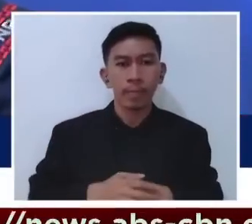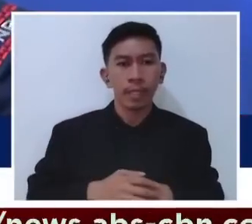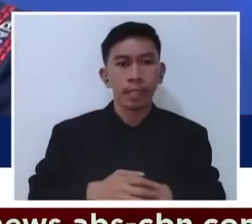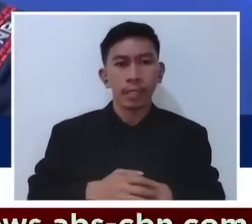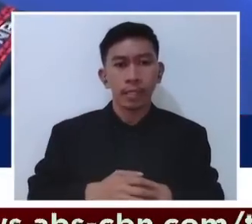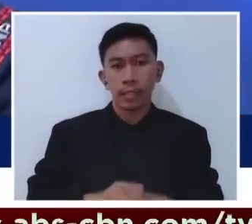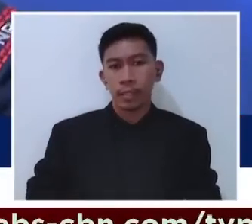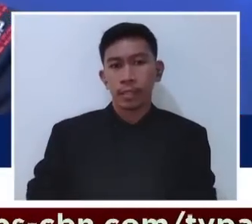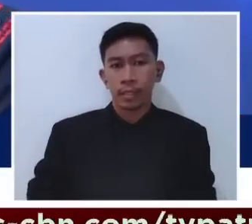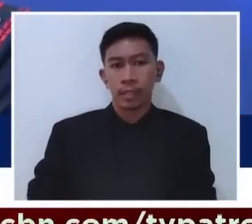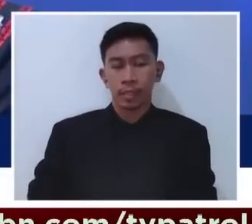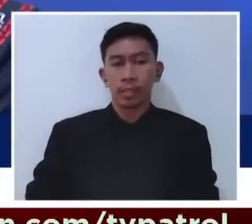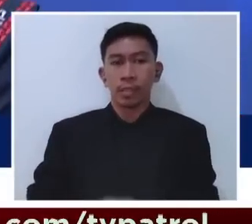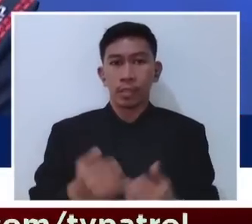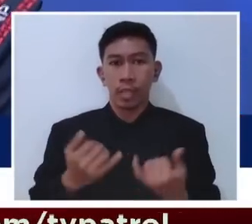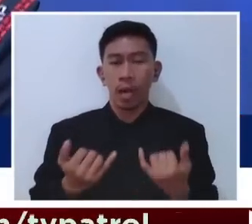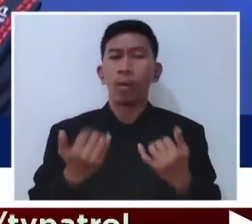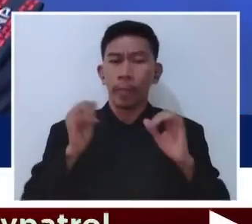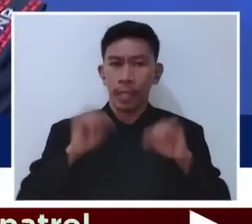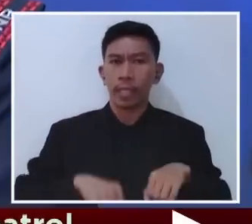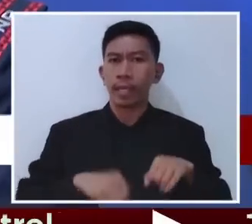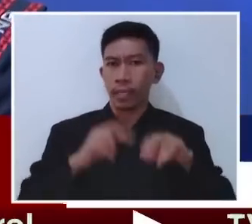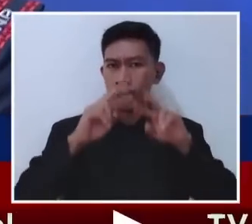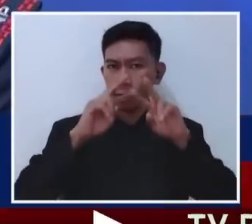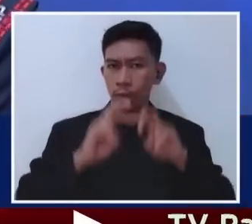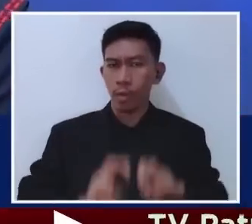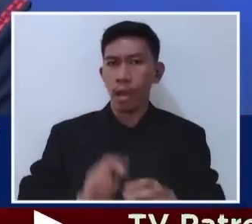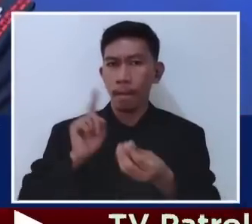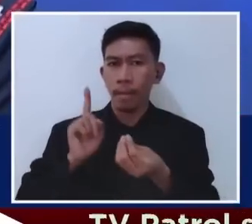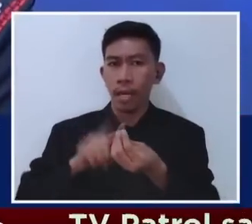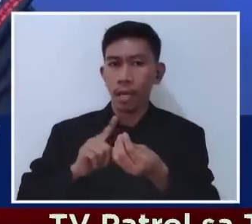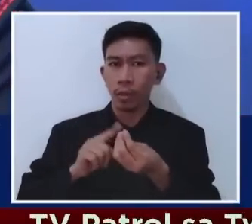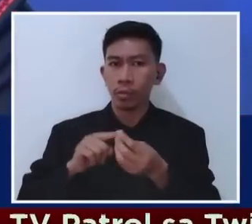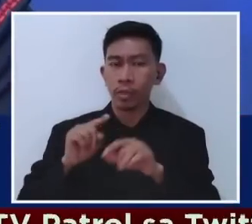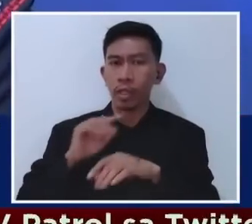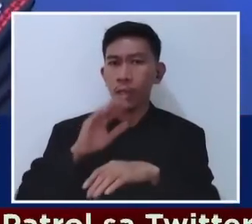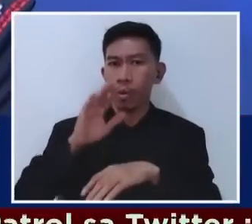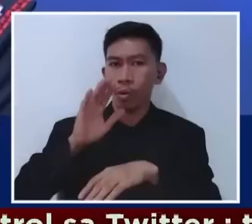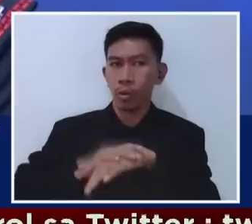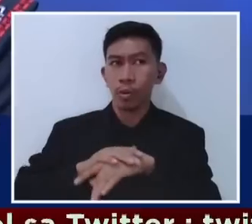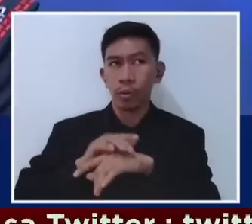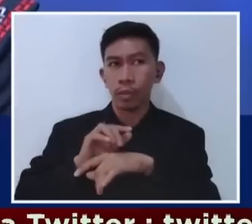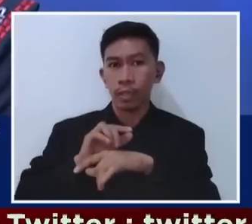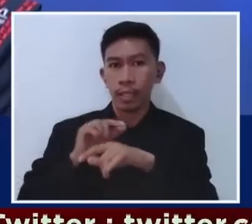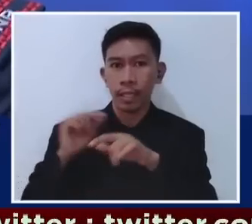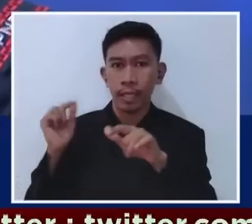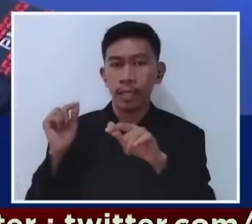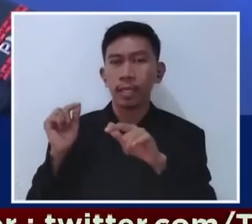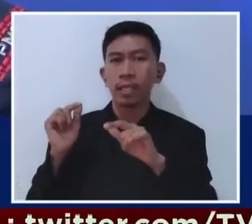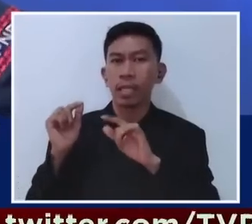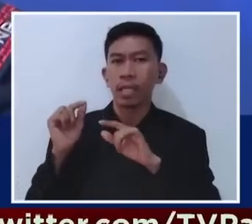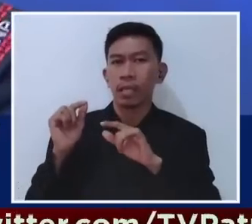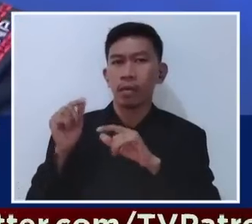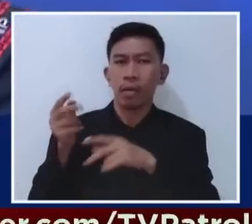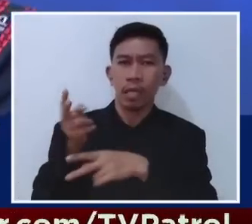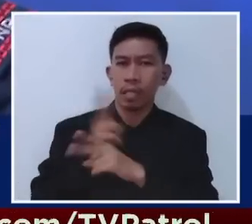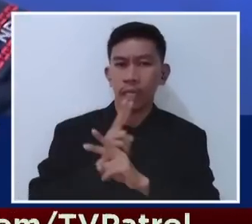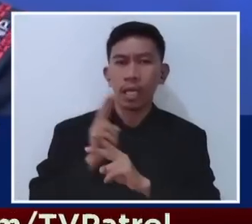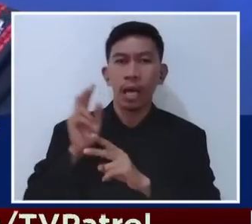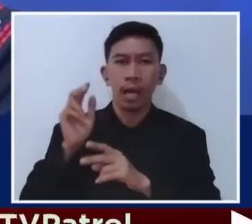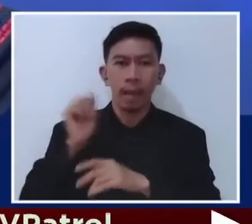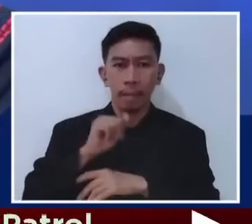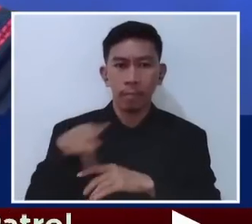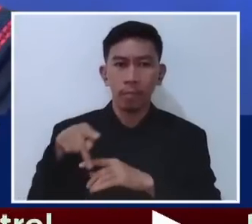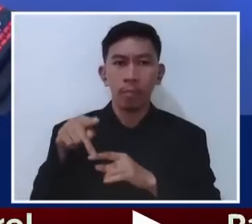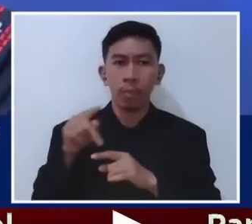po ng operations natin regards to this lending OLA, karamihan po sa mga financiers natin nila ay wala